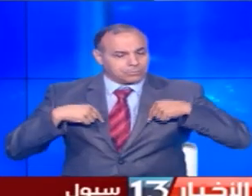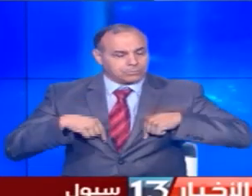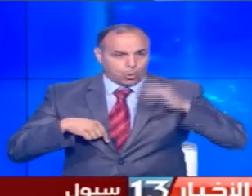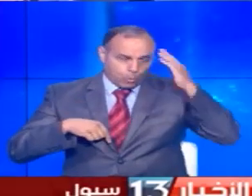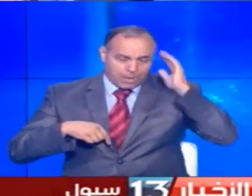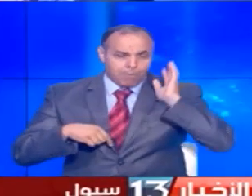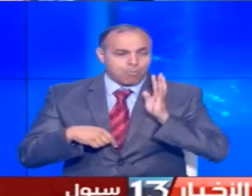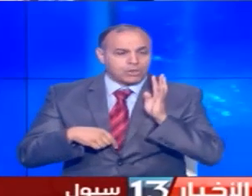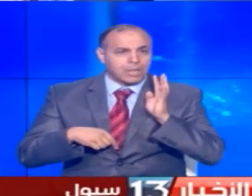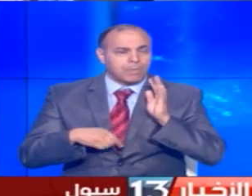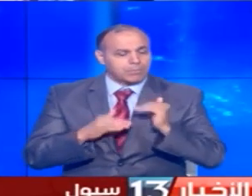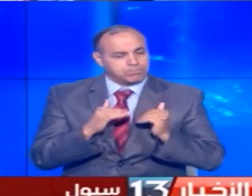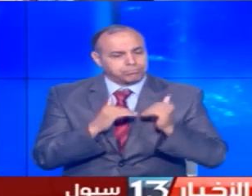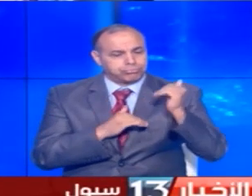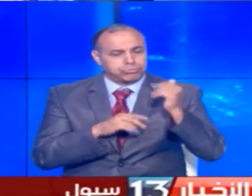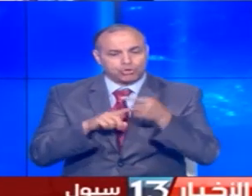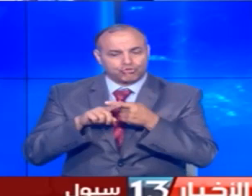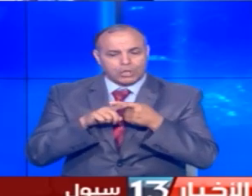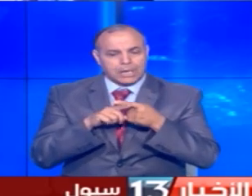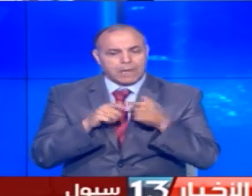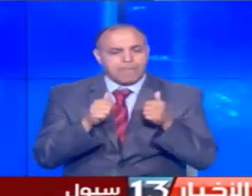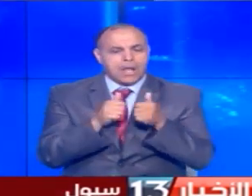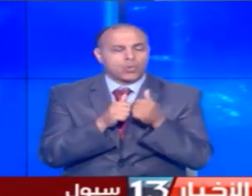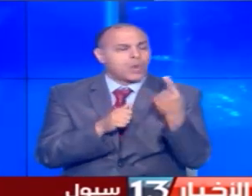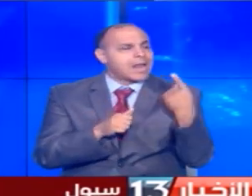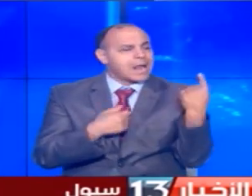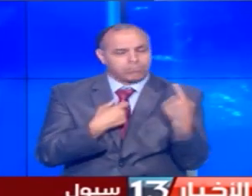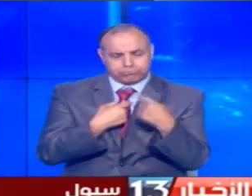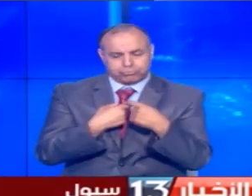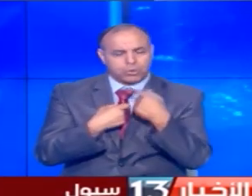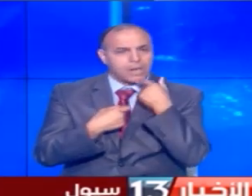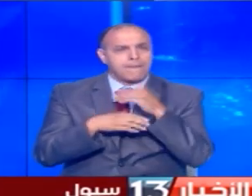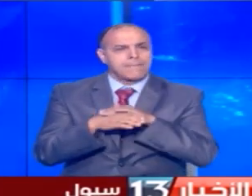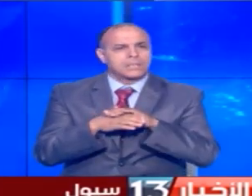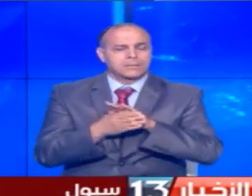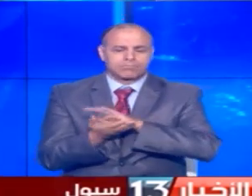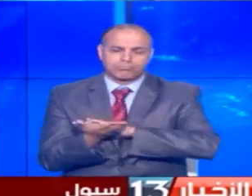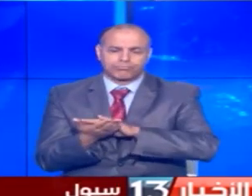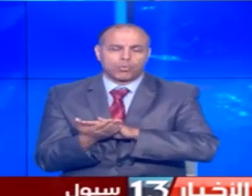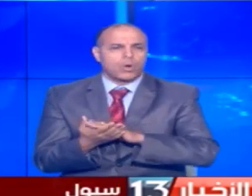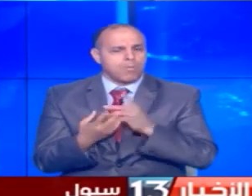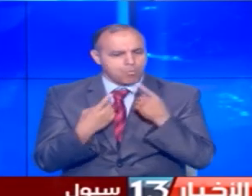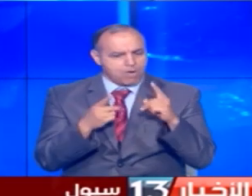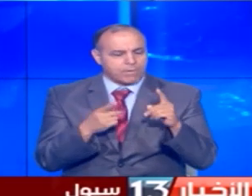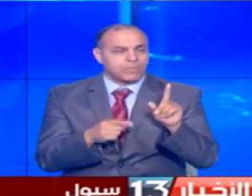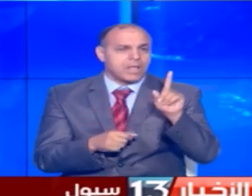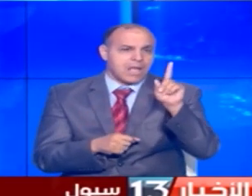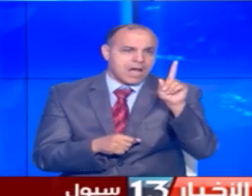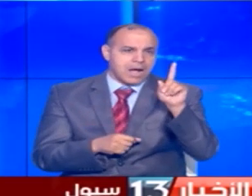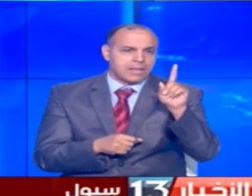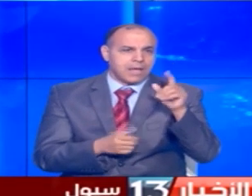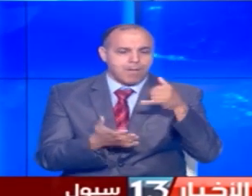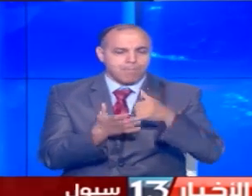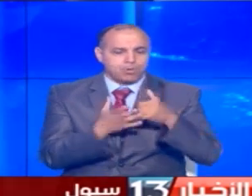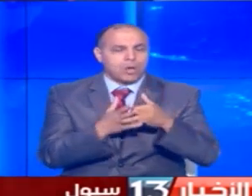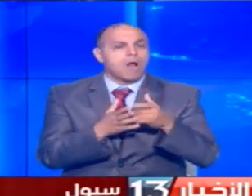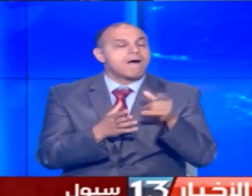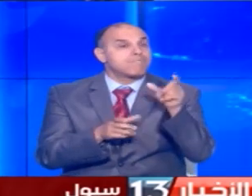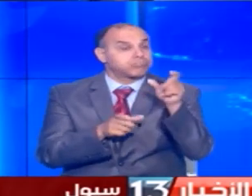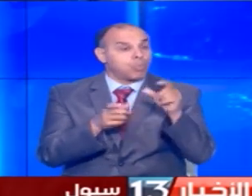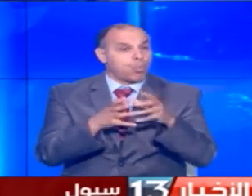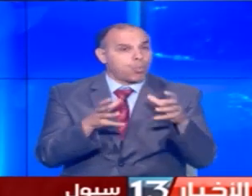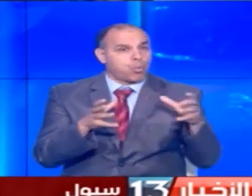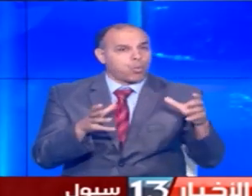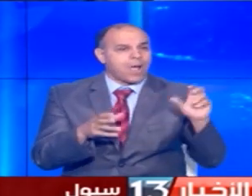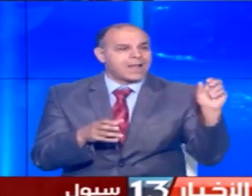المؤتمر إلى الارتقاء بشراكاتها مع دول العالم في مجالات البنية التحتية وخصوصا المدن الذكية